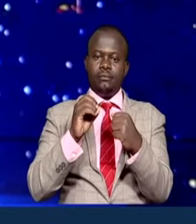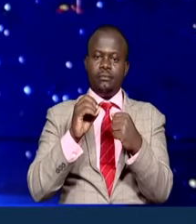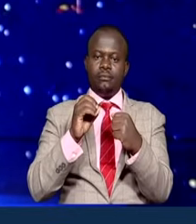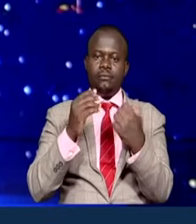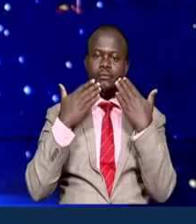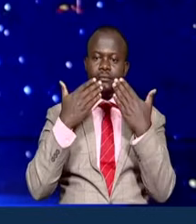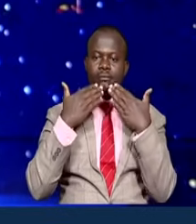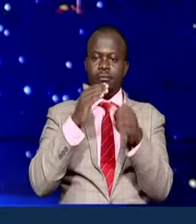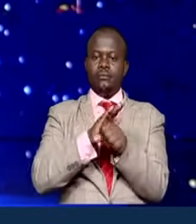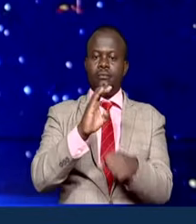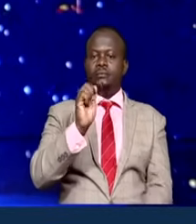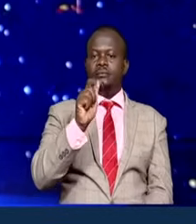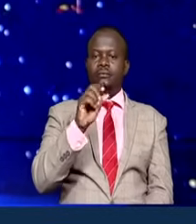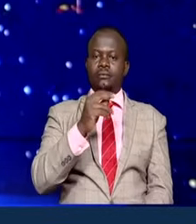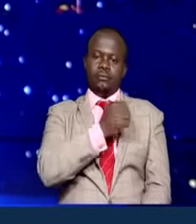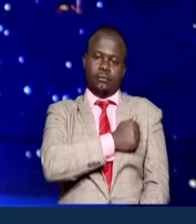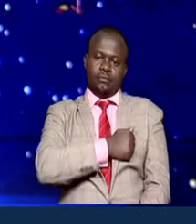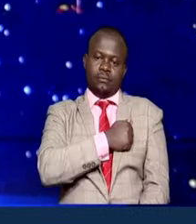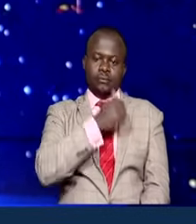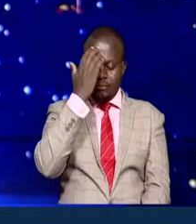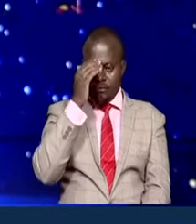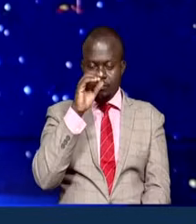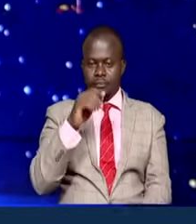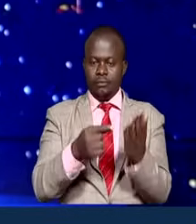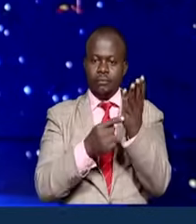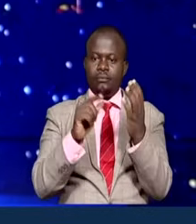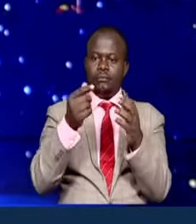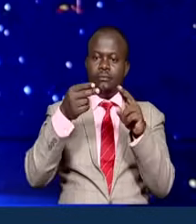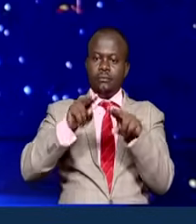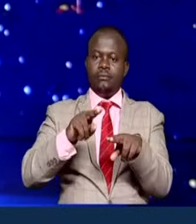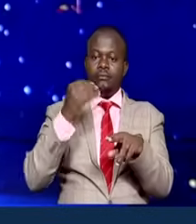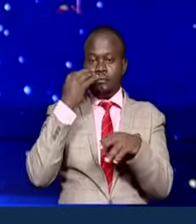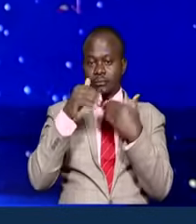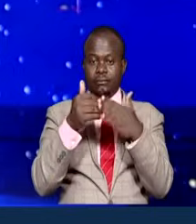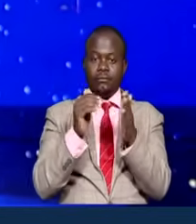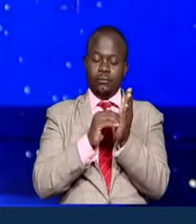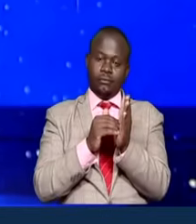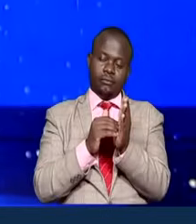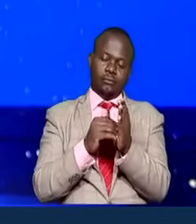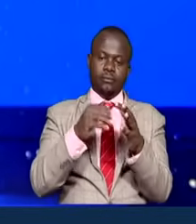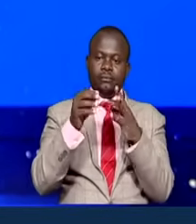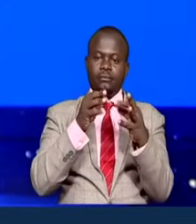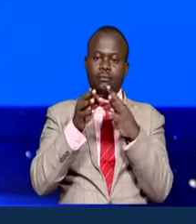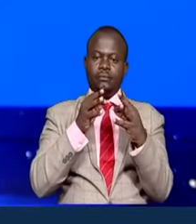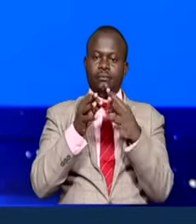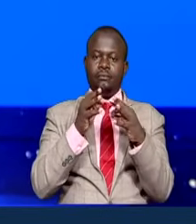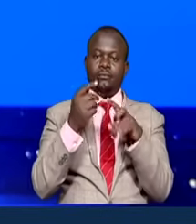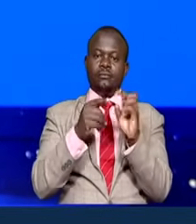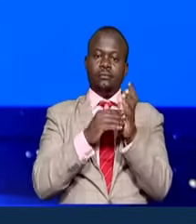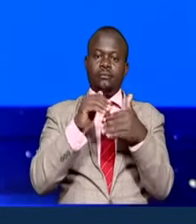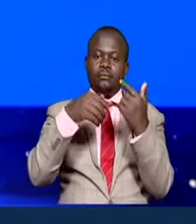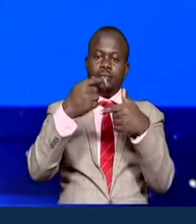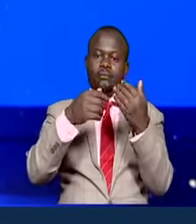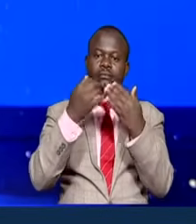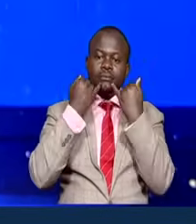Urakoze cyane Karine Mutoni, tubisegura kuri ako kabazo gato ka tekinike kabayeho, nibidukundira turayagaruka kuri iyi nkuru. Ariko reka tubanze tubabwire